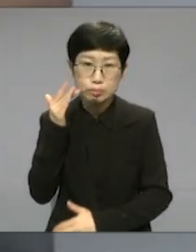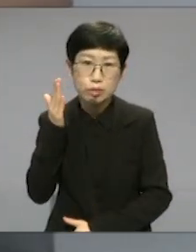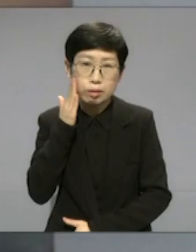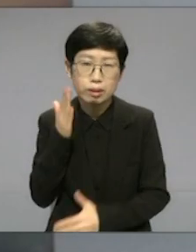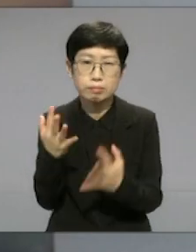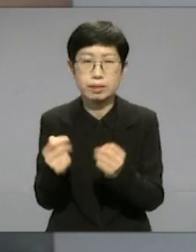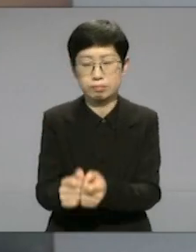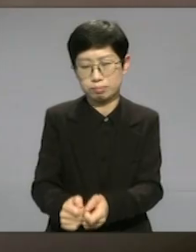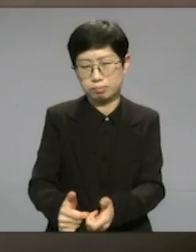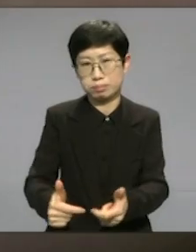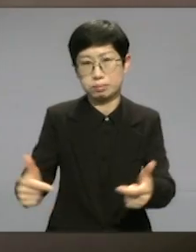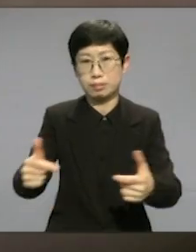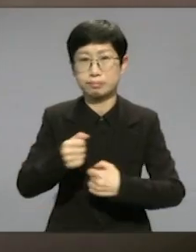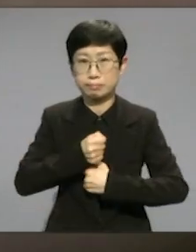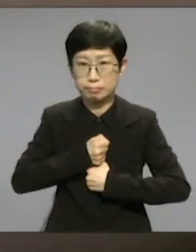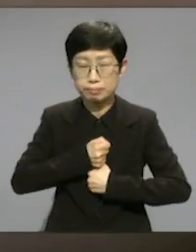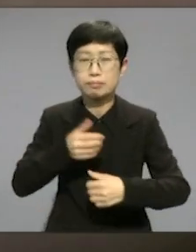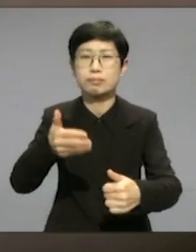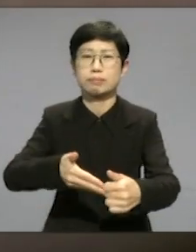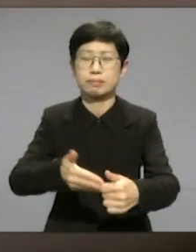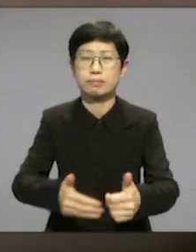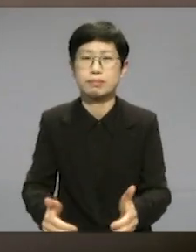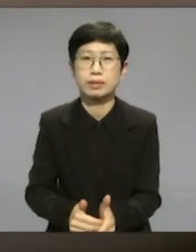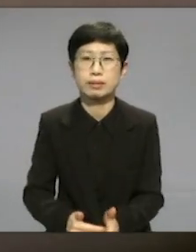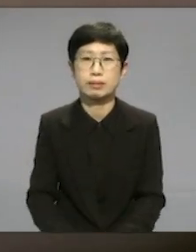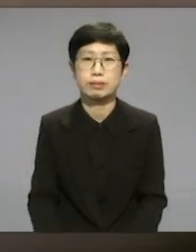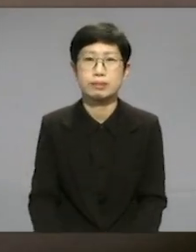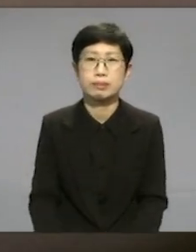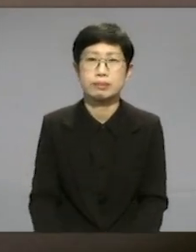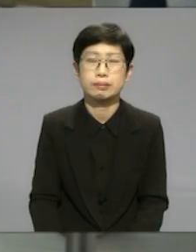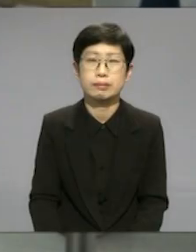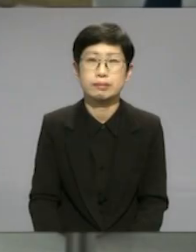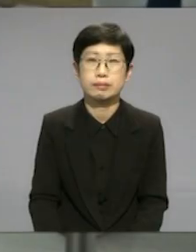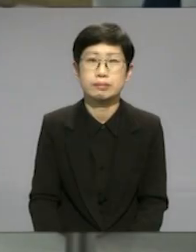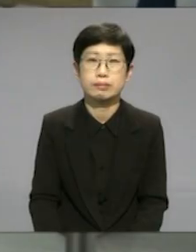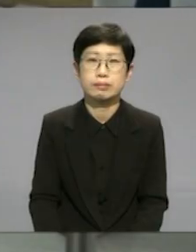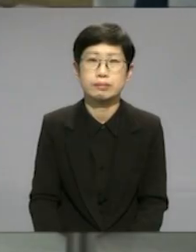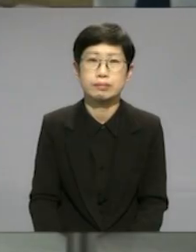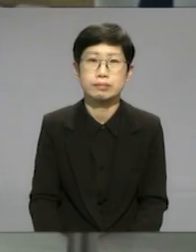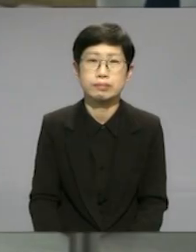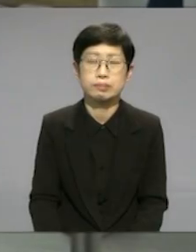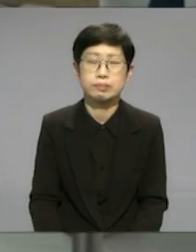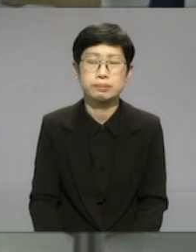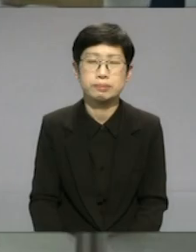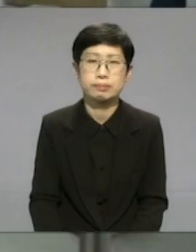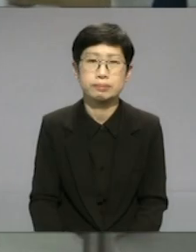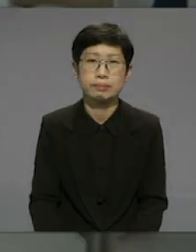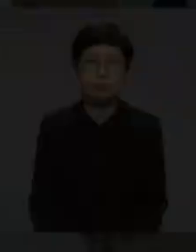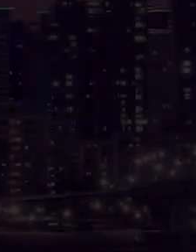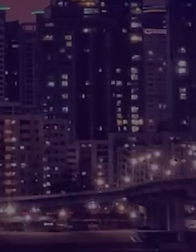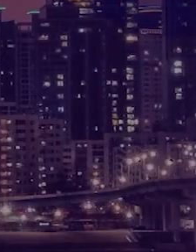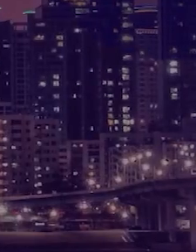극성을 부릴 것이라며 주의를 당부했습니다. 월드뉴스 유영선입니다.